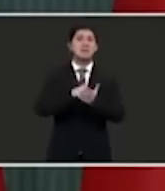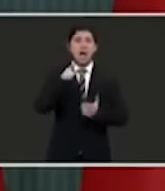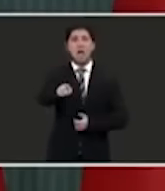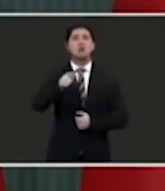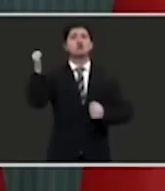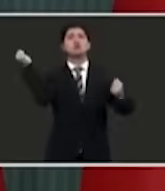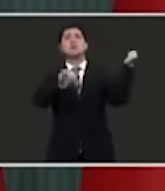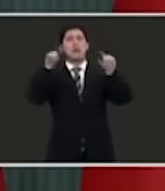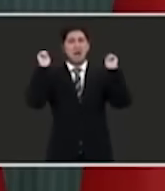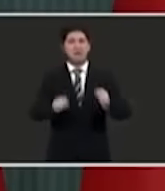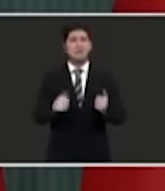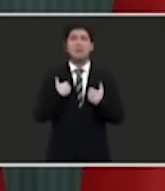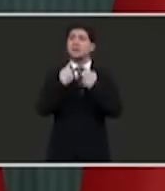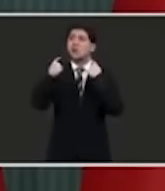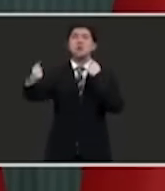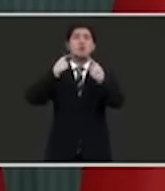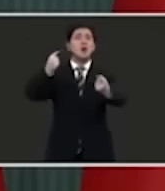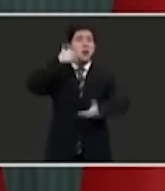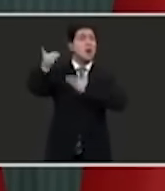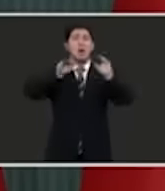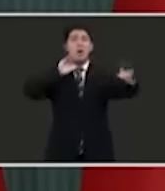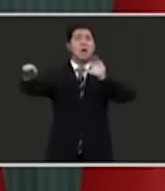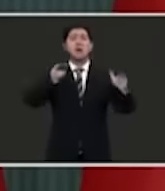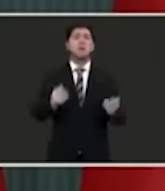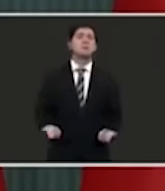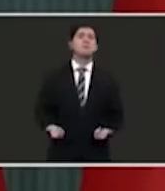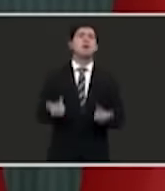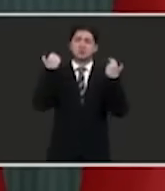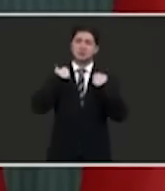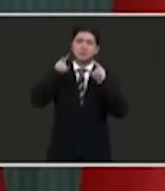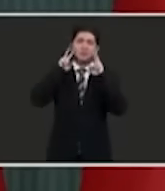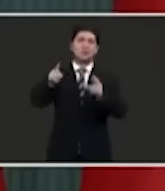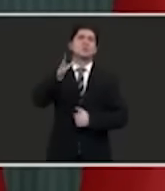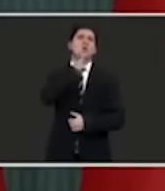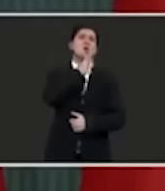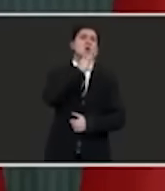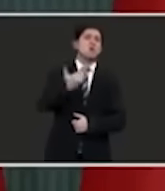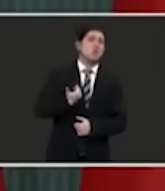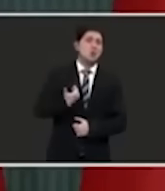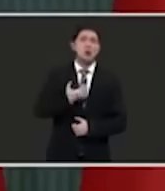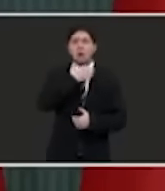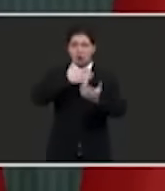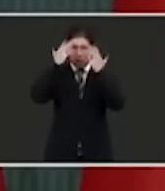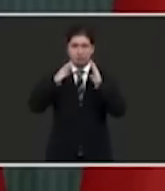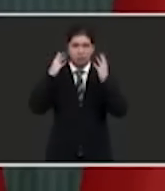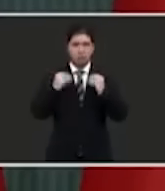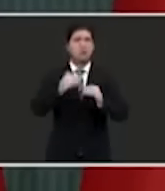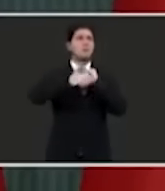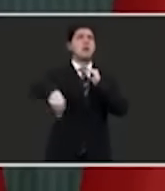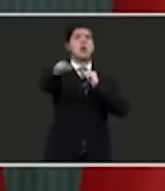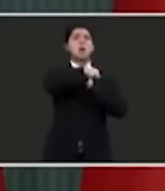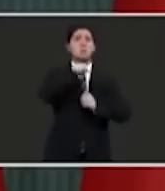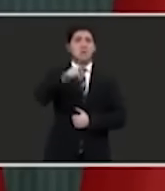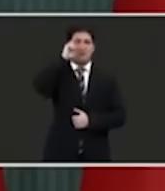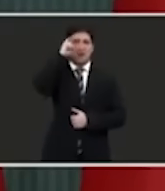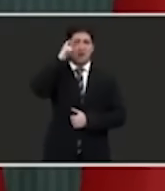silahşörlerine ne desek boş olduğunu biliyoruz. Hamdolsun milletimiz bu vizyona